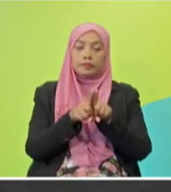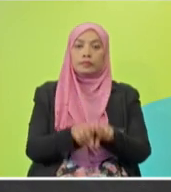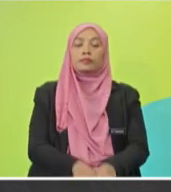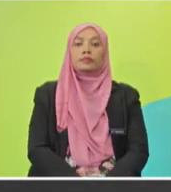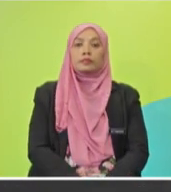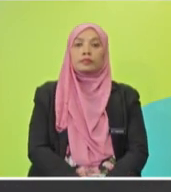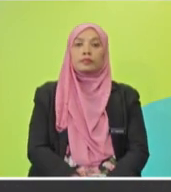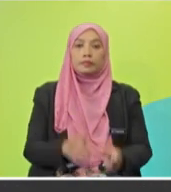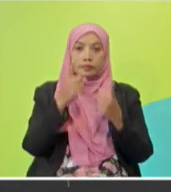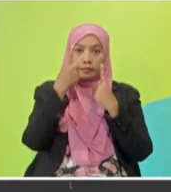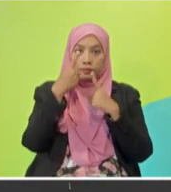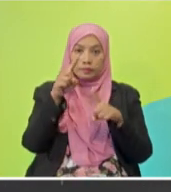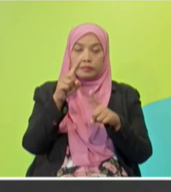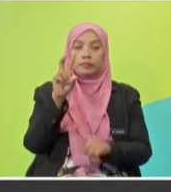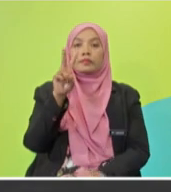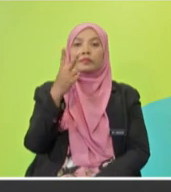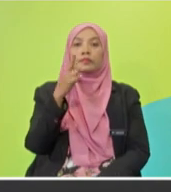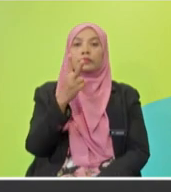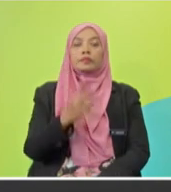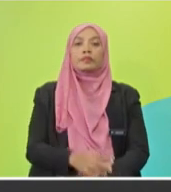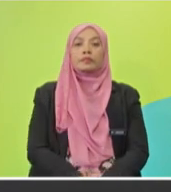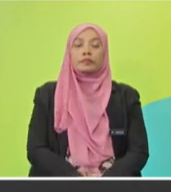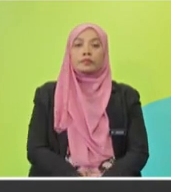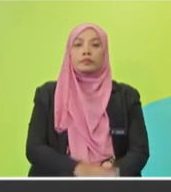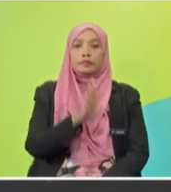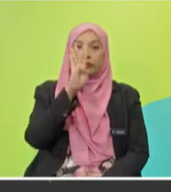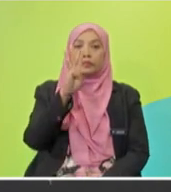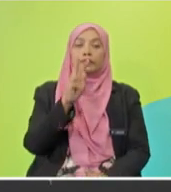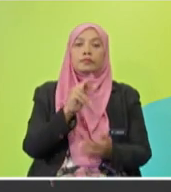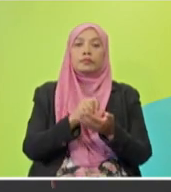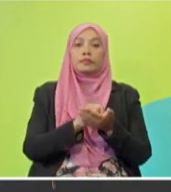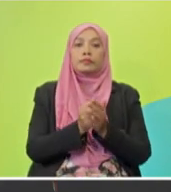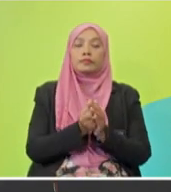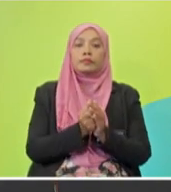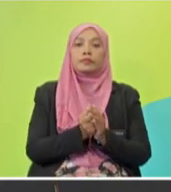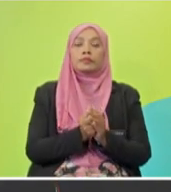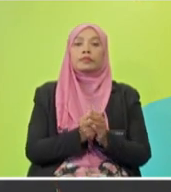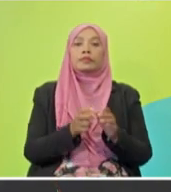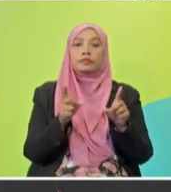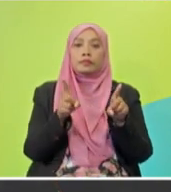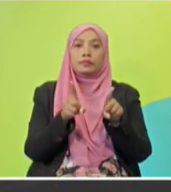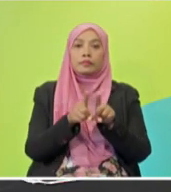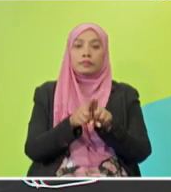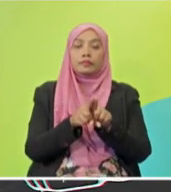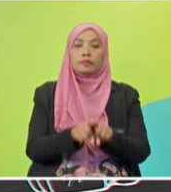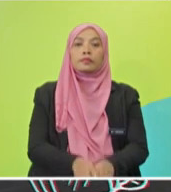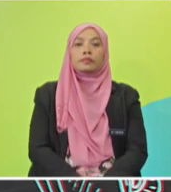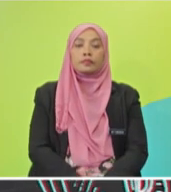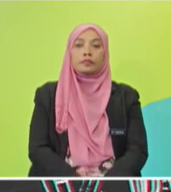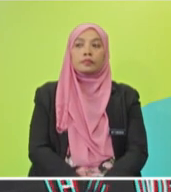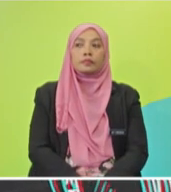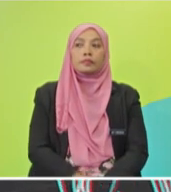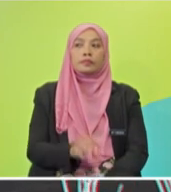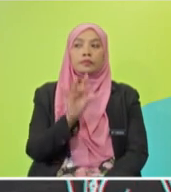Jadi 4:6 adalah setara dengan 8:12. Dan satu lagi, kita boleh bahagi. Sebab tadi kita